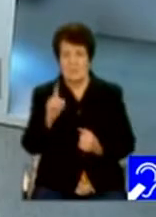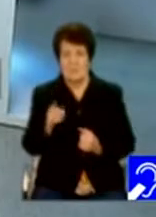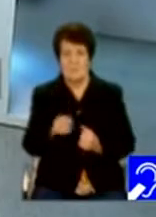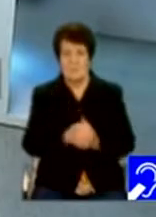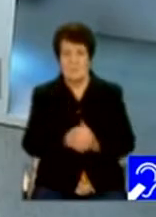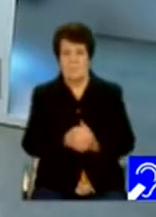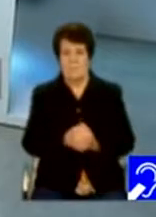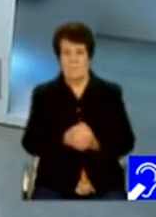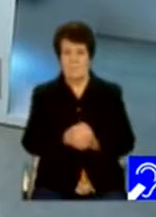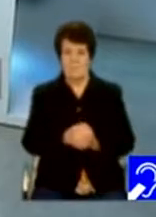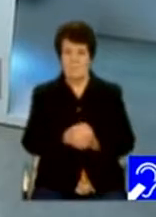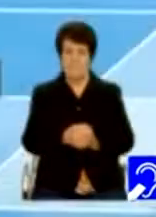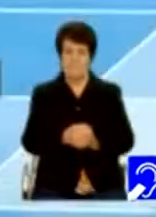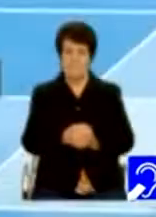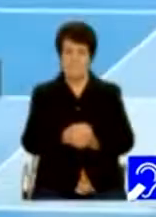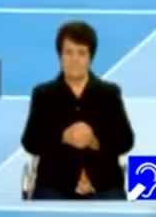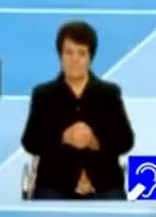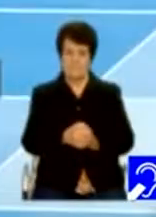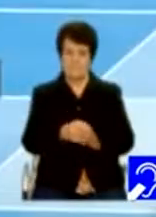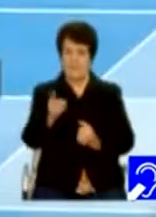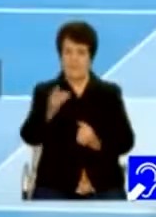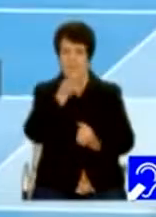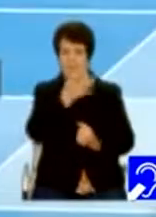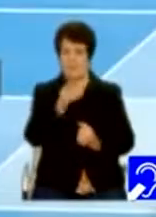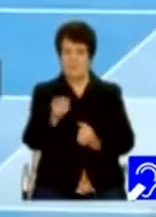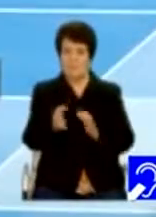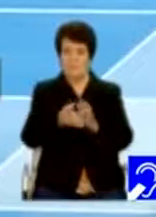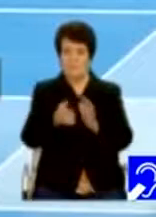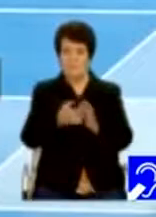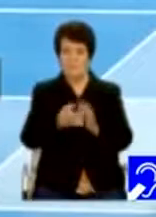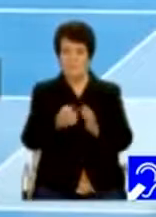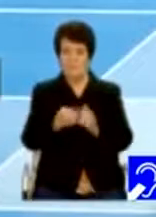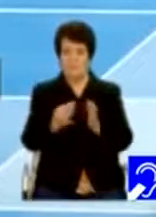Care a fost întrebarea ca să ne putem